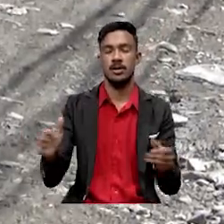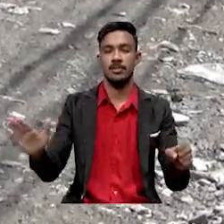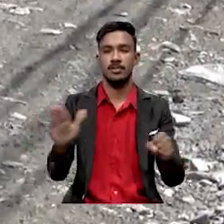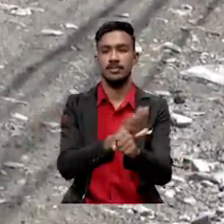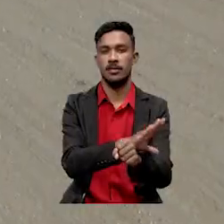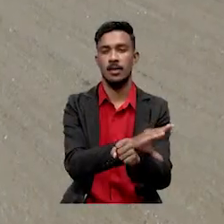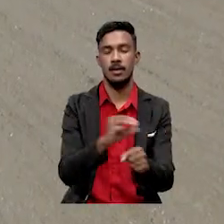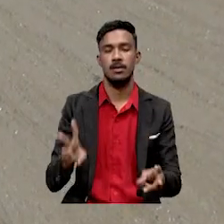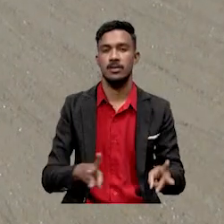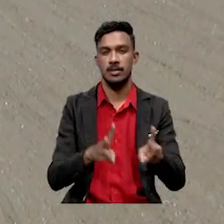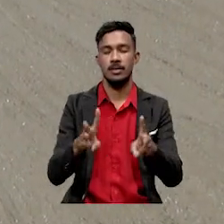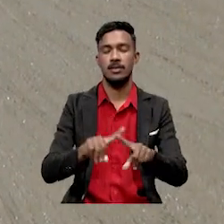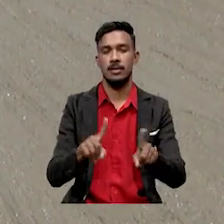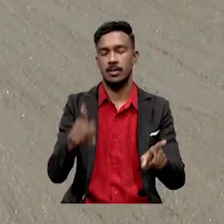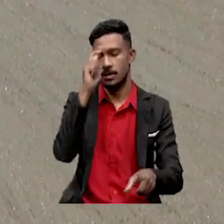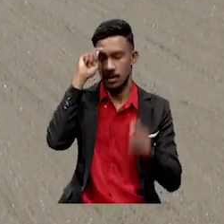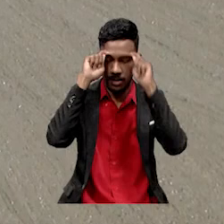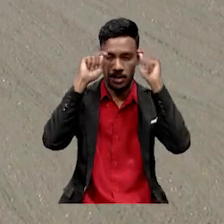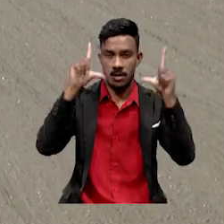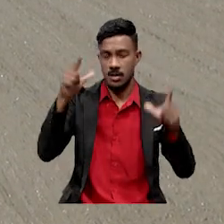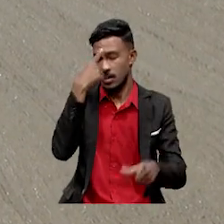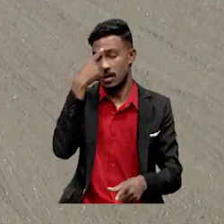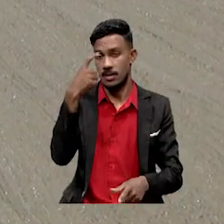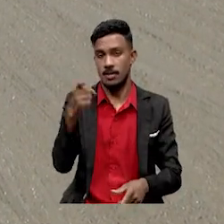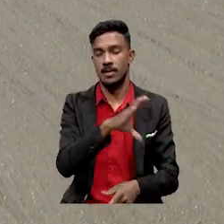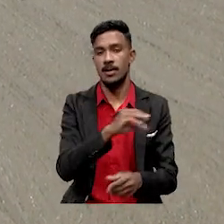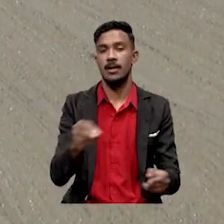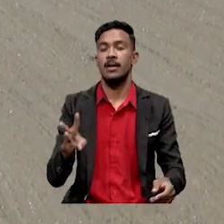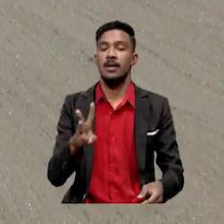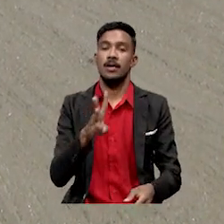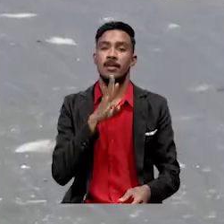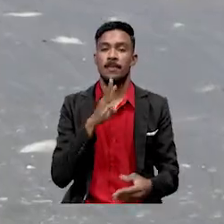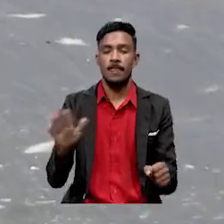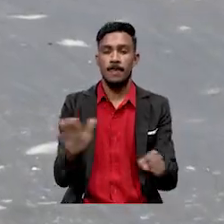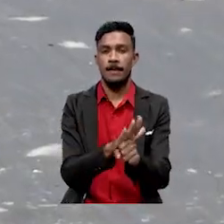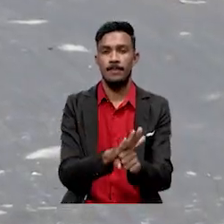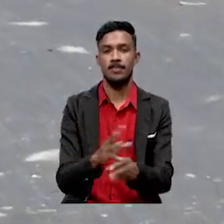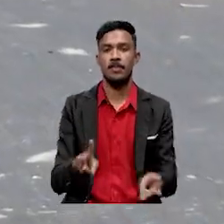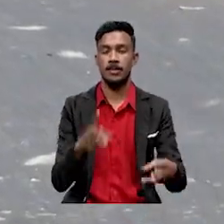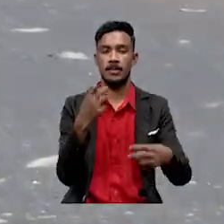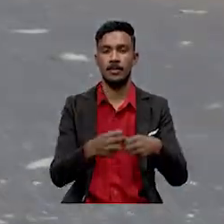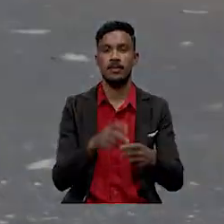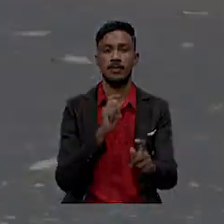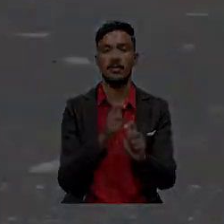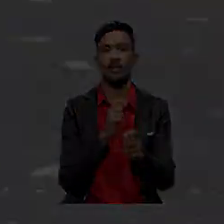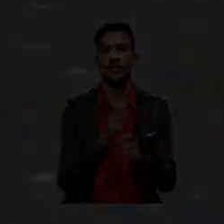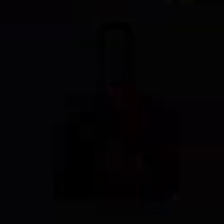ia strada refere tamba bene lihung ho di dificulta movimento transporte publiku Abraham Amaral GMN.